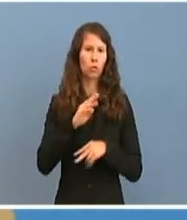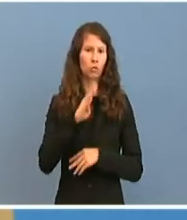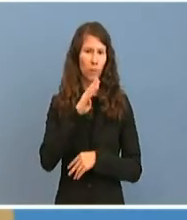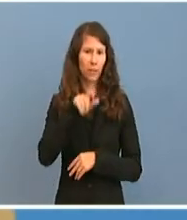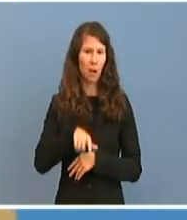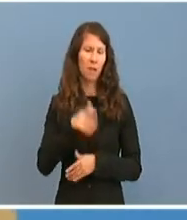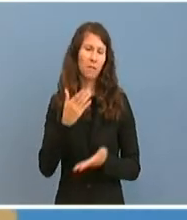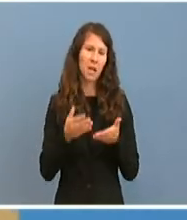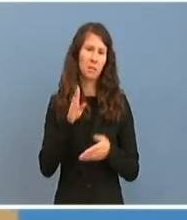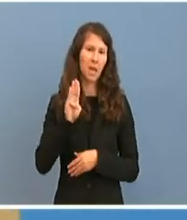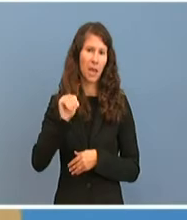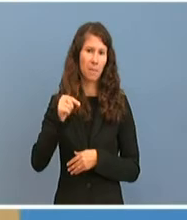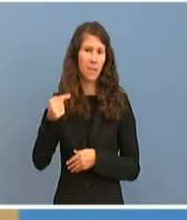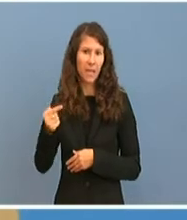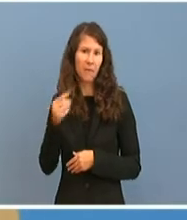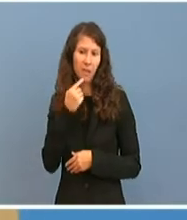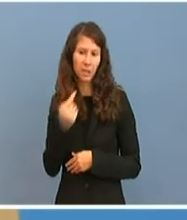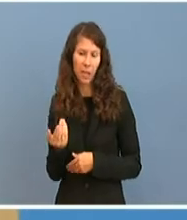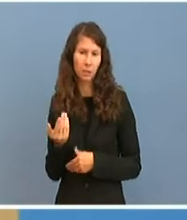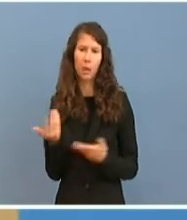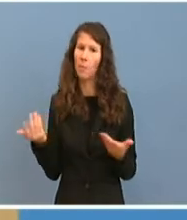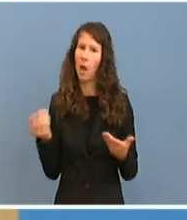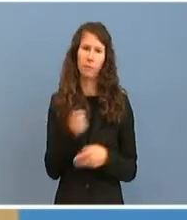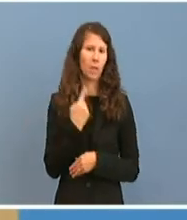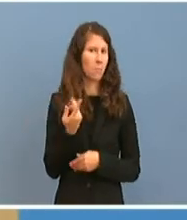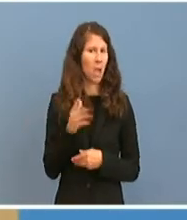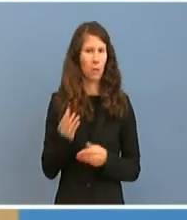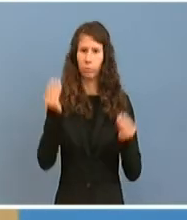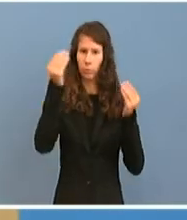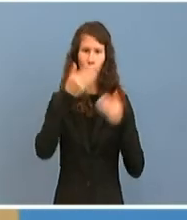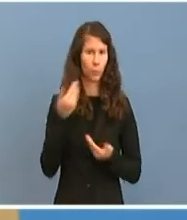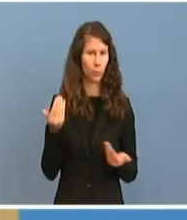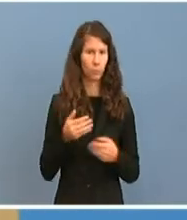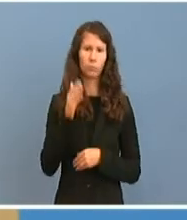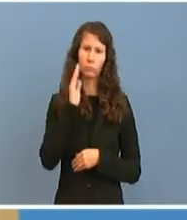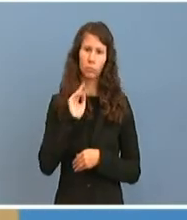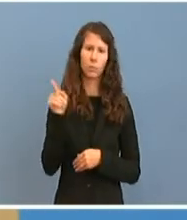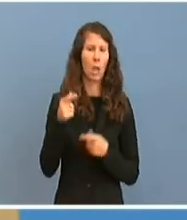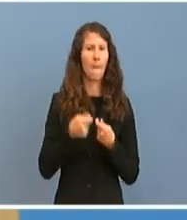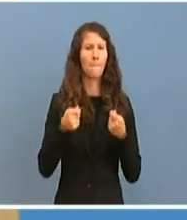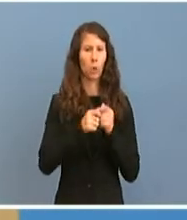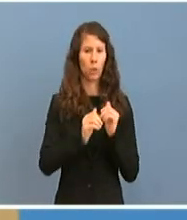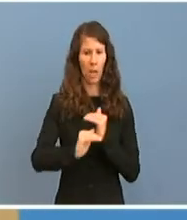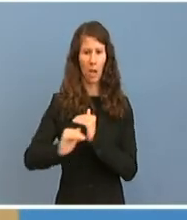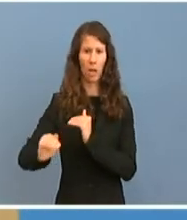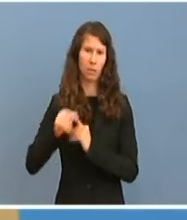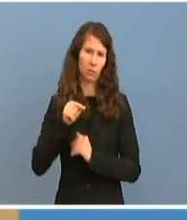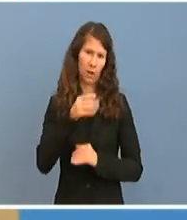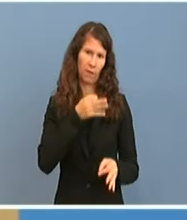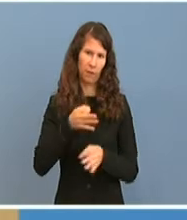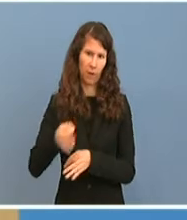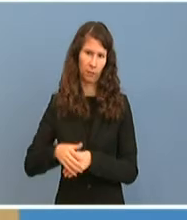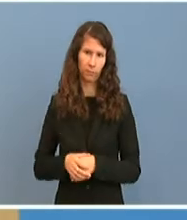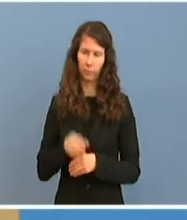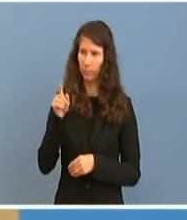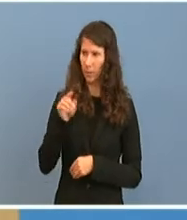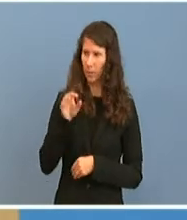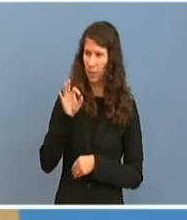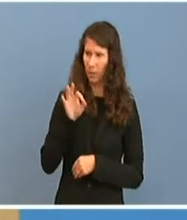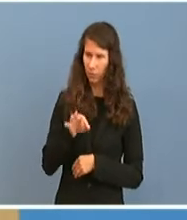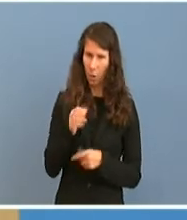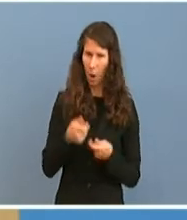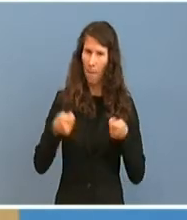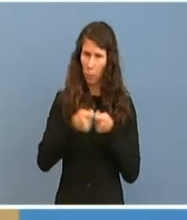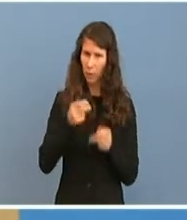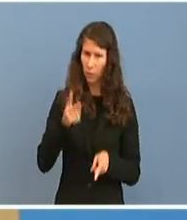das BMG dazu sagt und darüber hinaus müssten Sie sich an die Bundesländer. Um die Einschätzung des